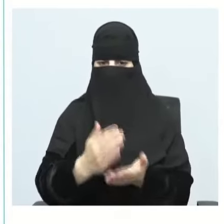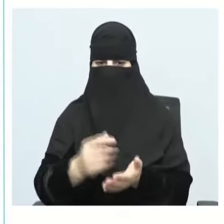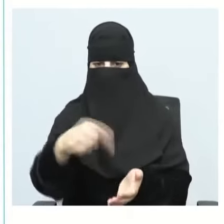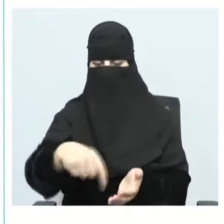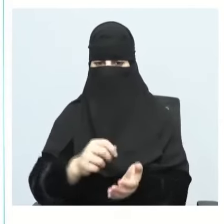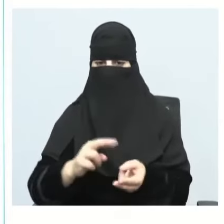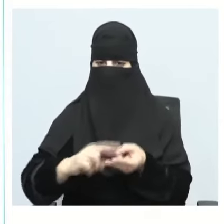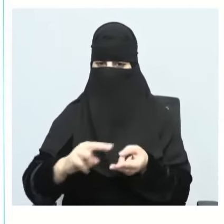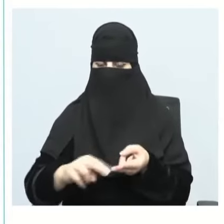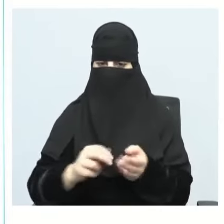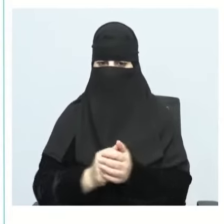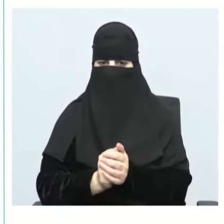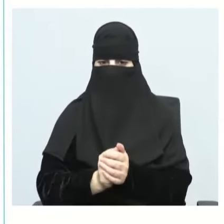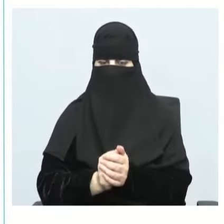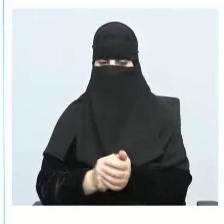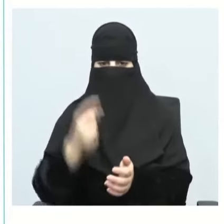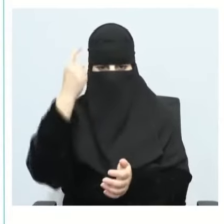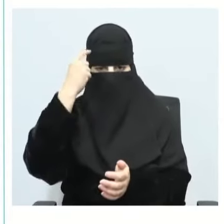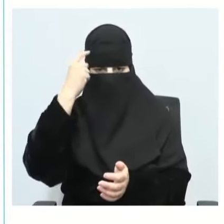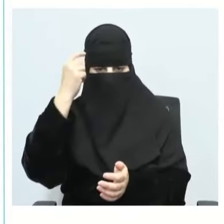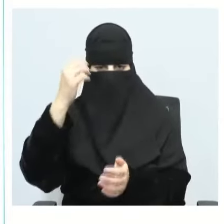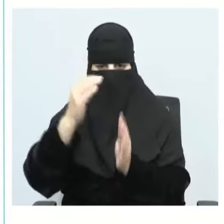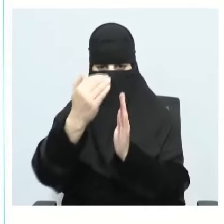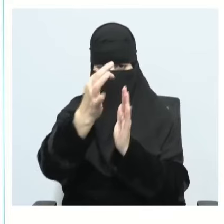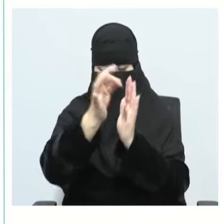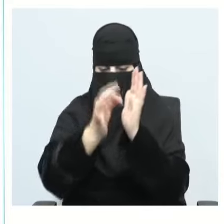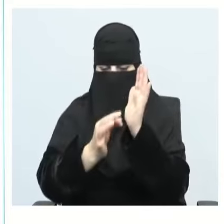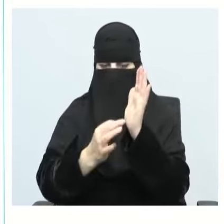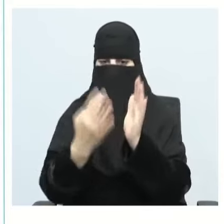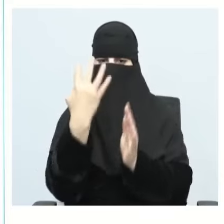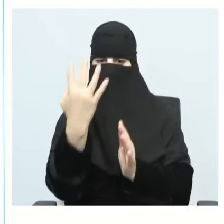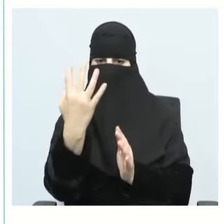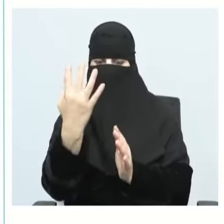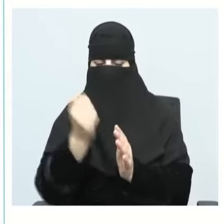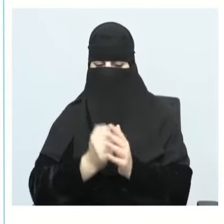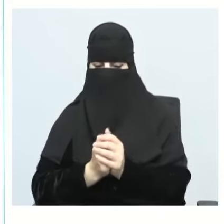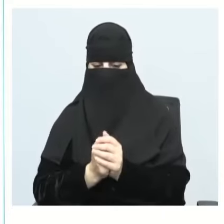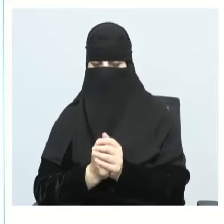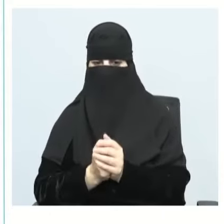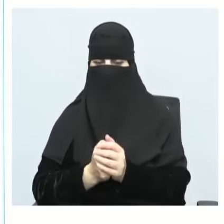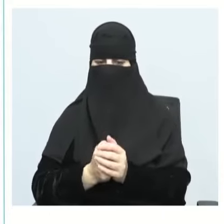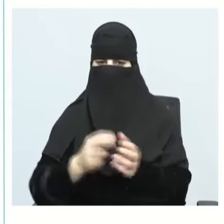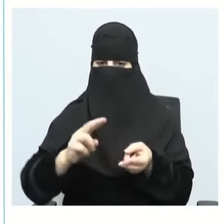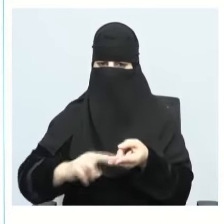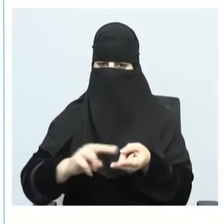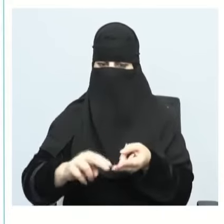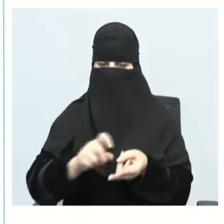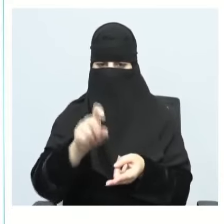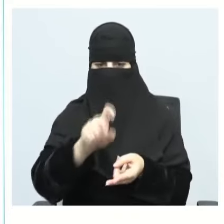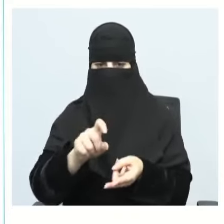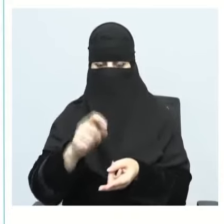حل دائما تكون حاضره في ذهني الخطوات هذه الاربعه عشان يكون لما احل المساله يكون فكري